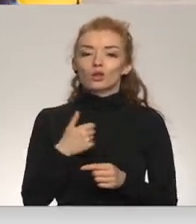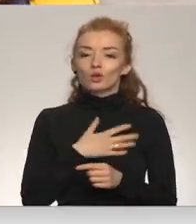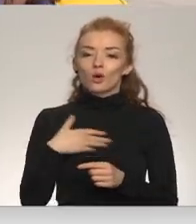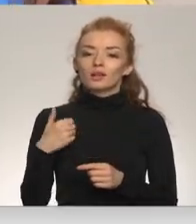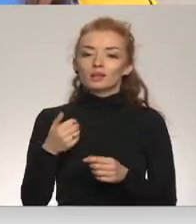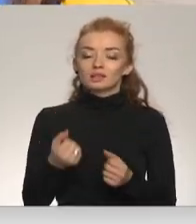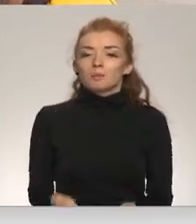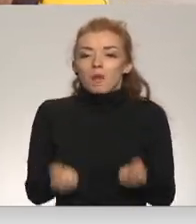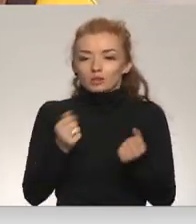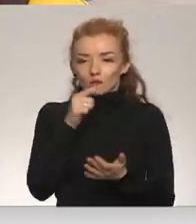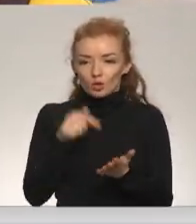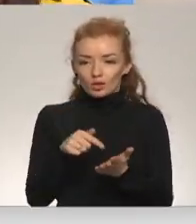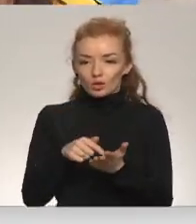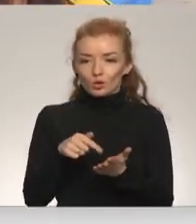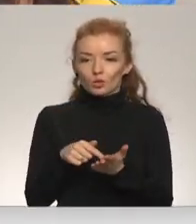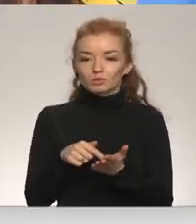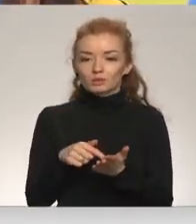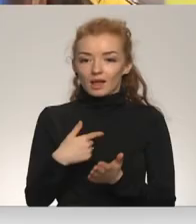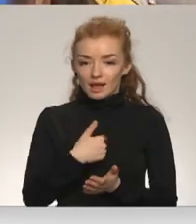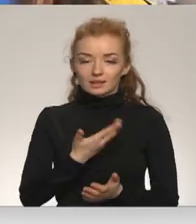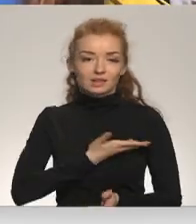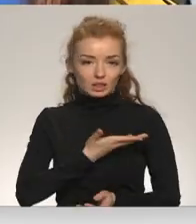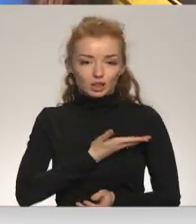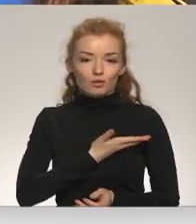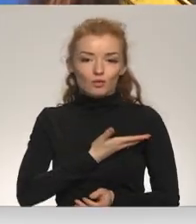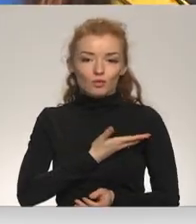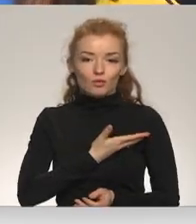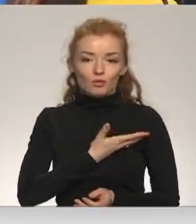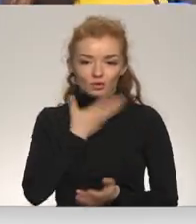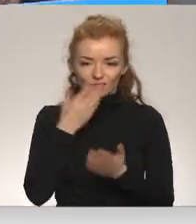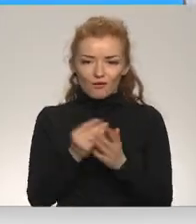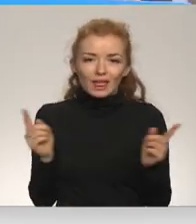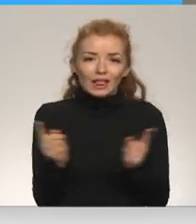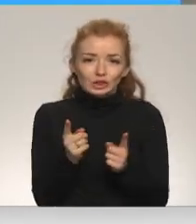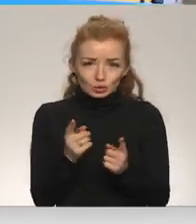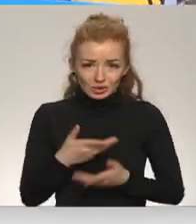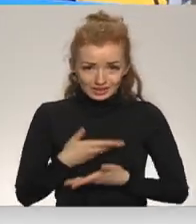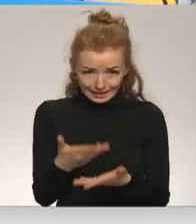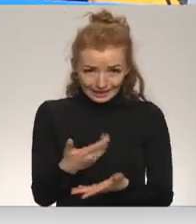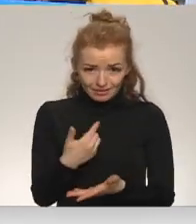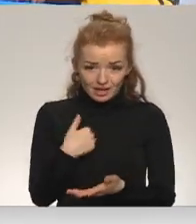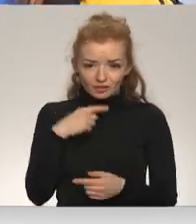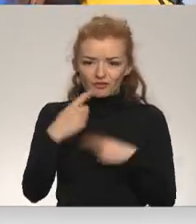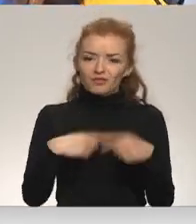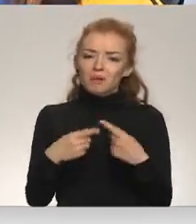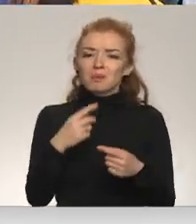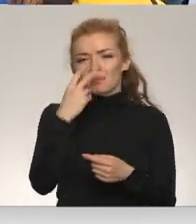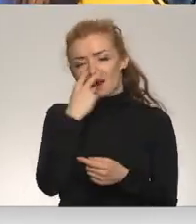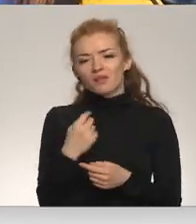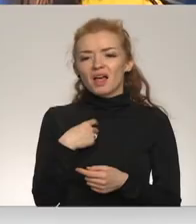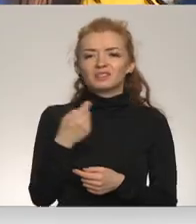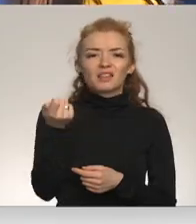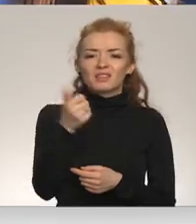visiem ļoti smags notikums. Es dzīvojot savu neilgo mūžu, es vienmēr biju pieredzis pie tās domas, ka es